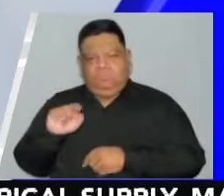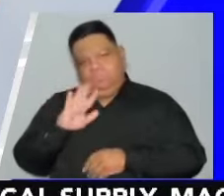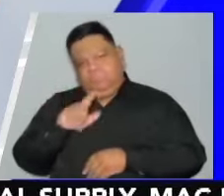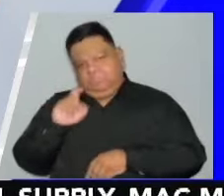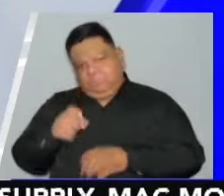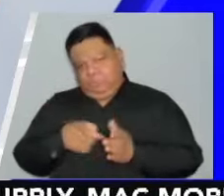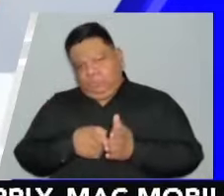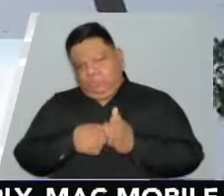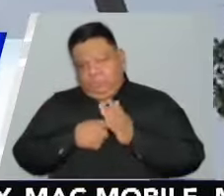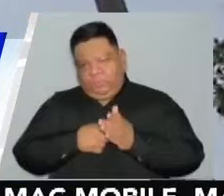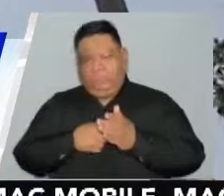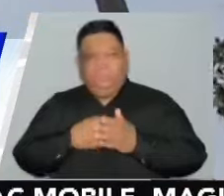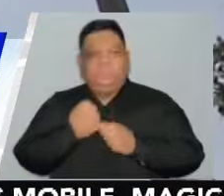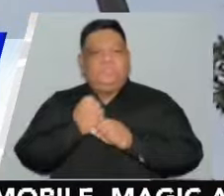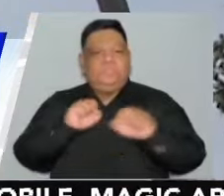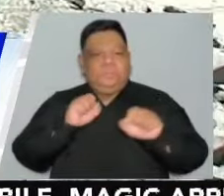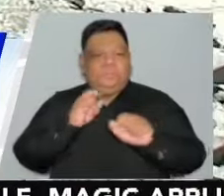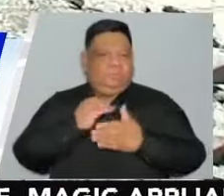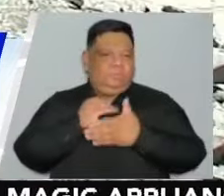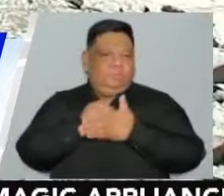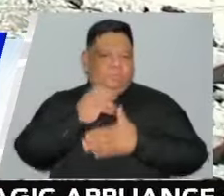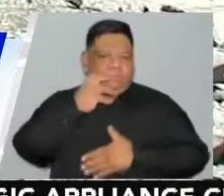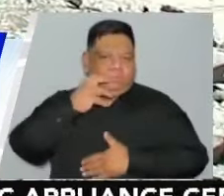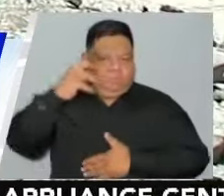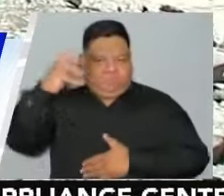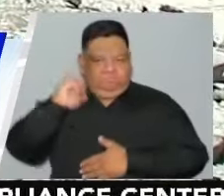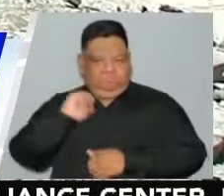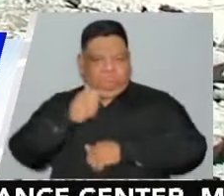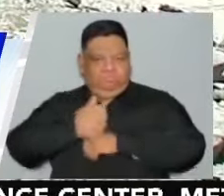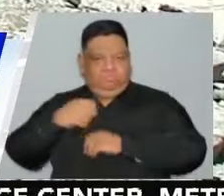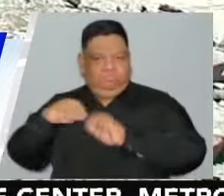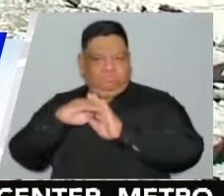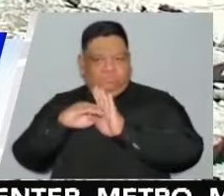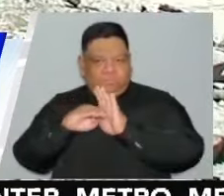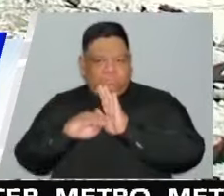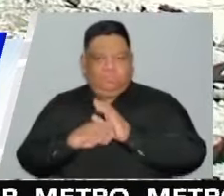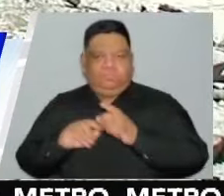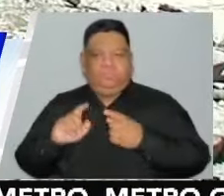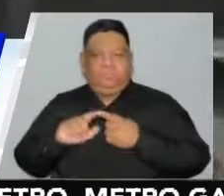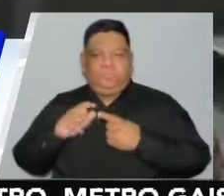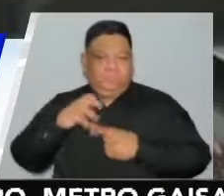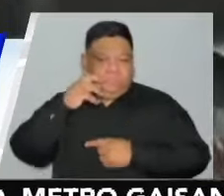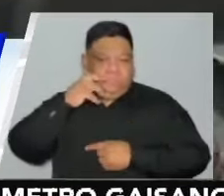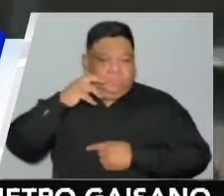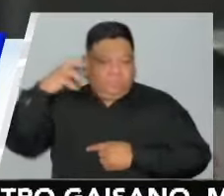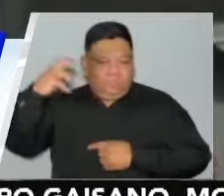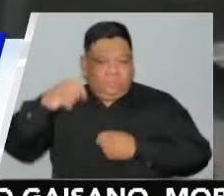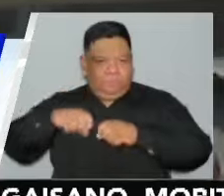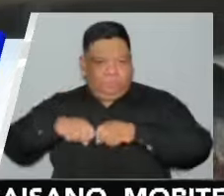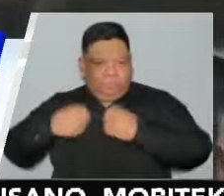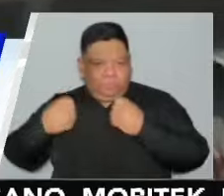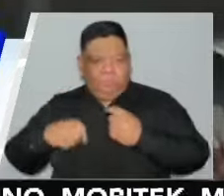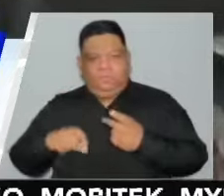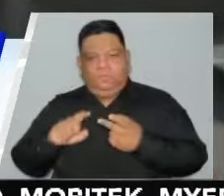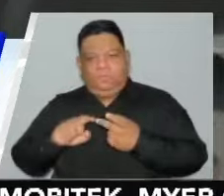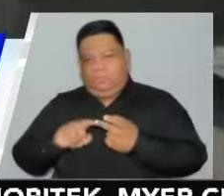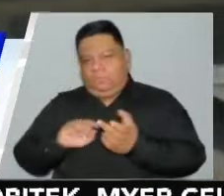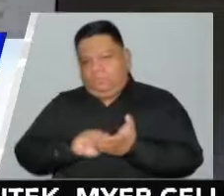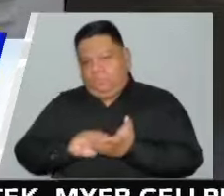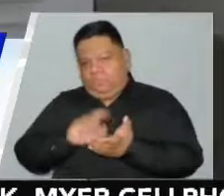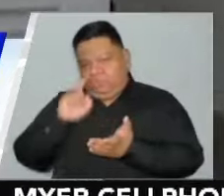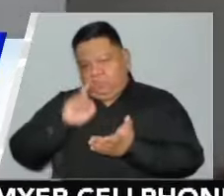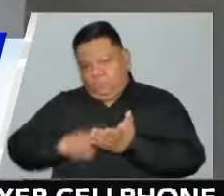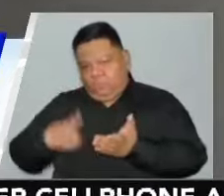panahon. Kabilang dyan ang heat breaks na may bayad, medical checkups, maayos na ventilation, adjusted work